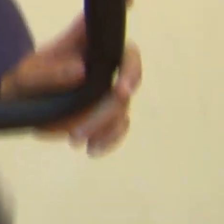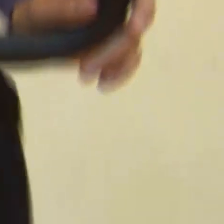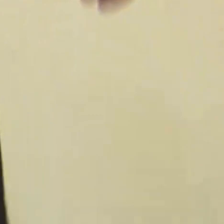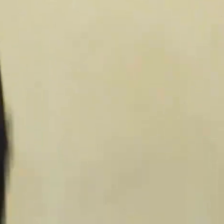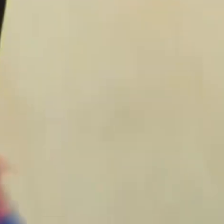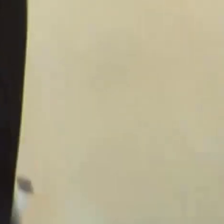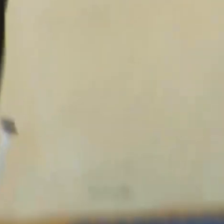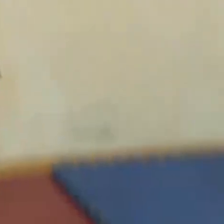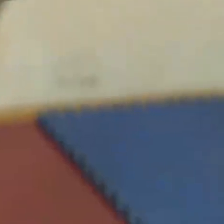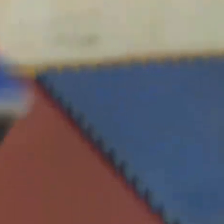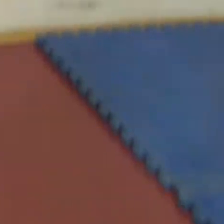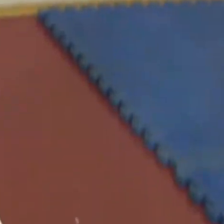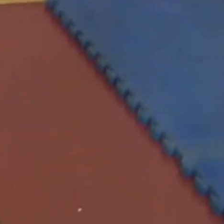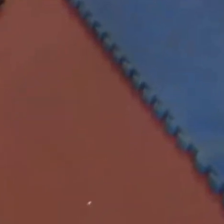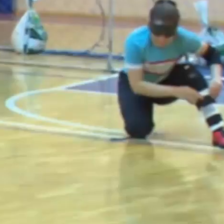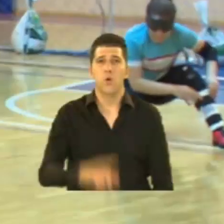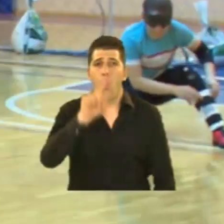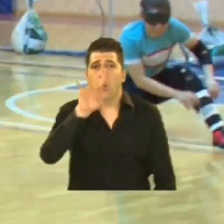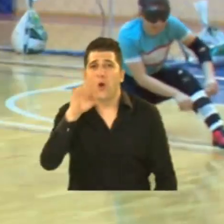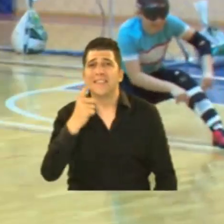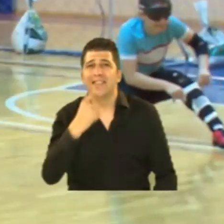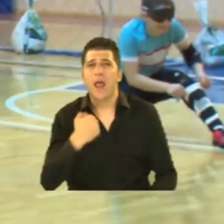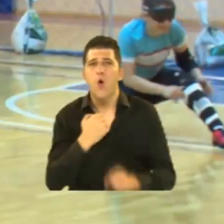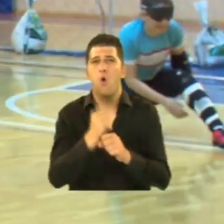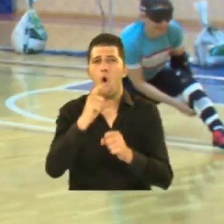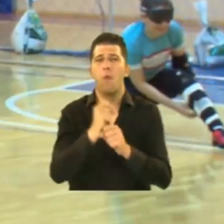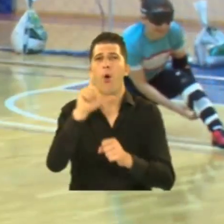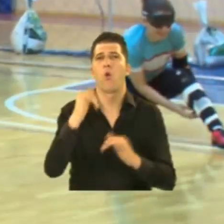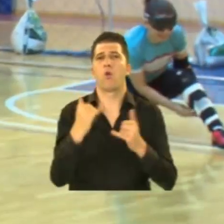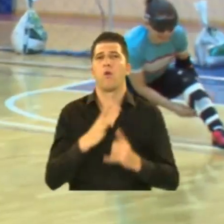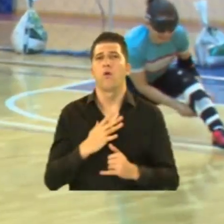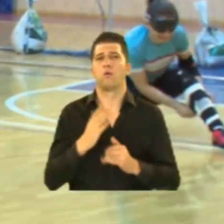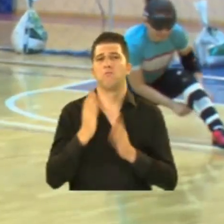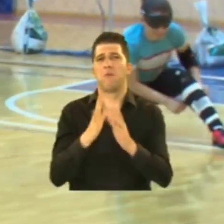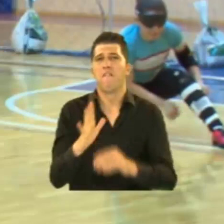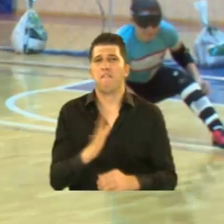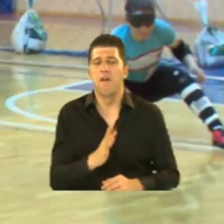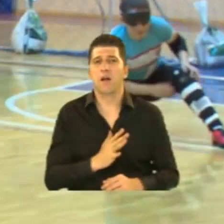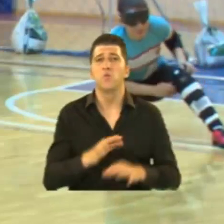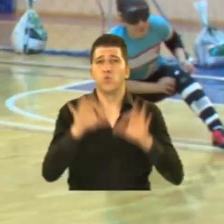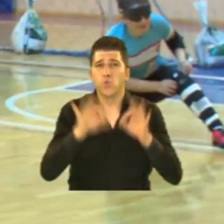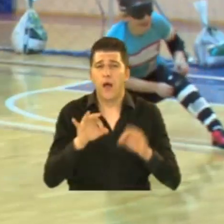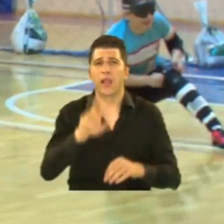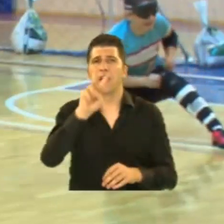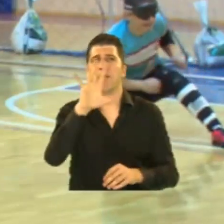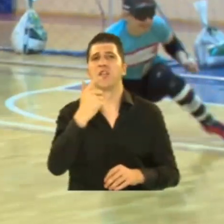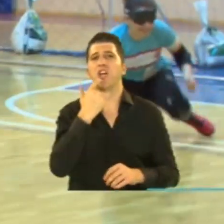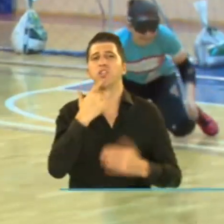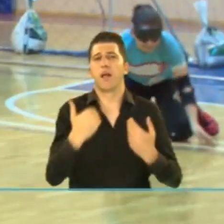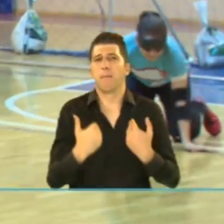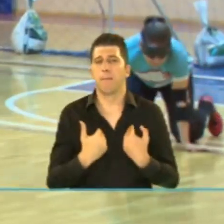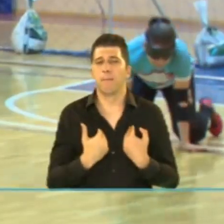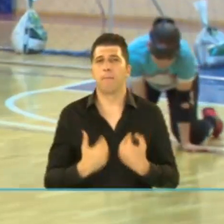14 senedir golbolle uğraşıyorum. Şu anda